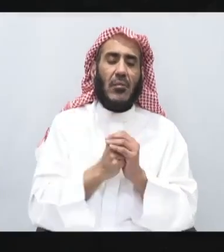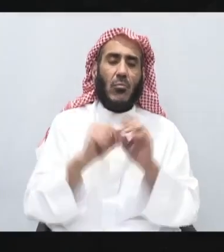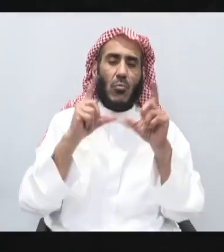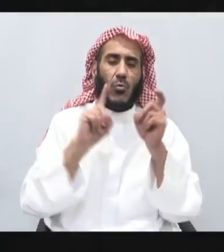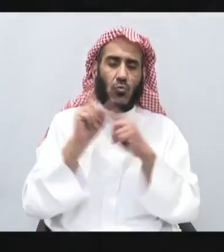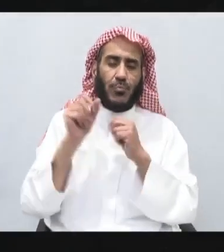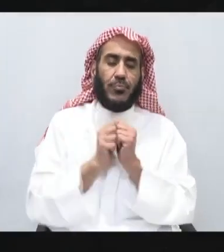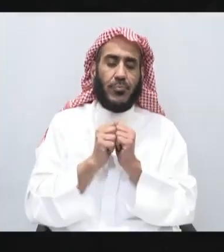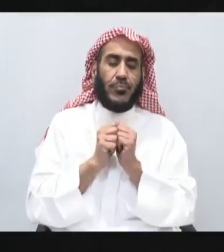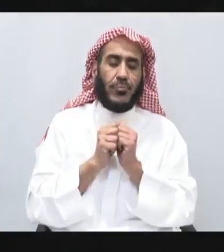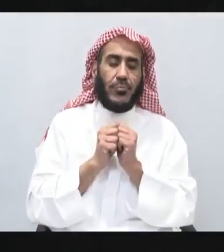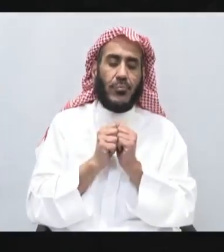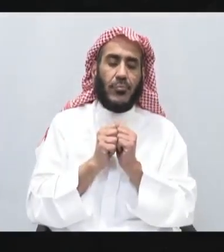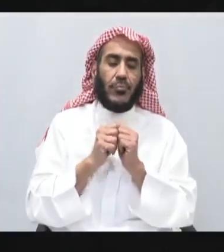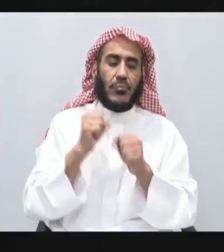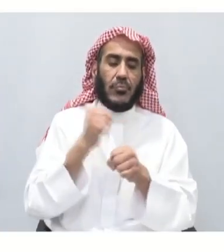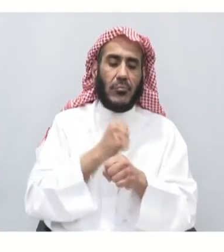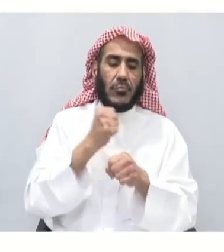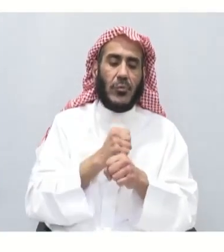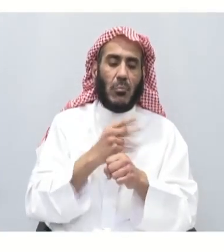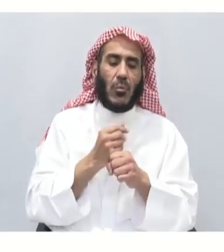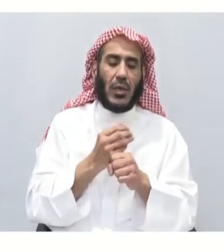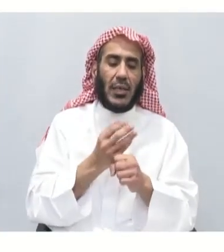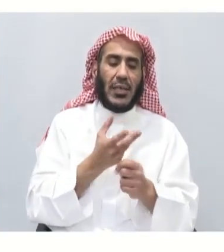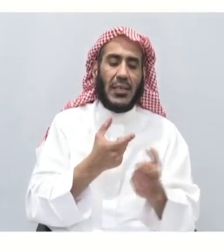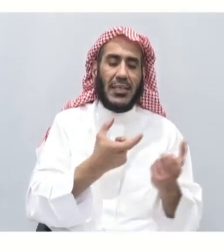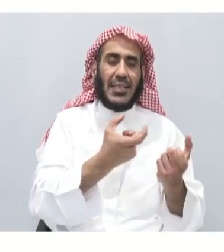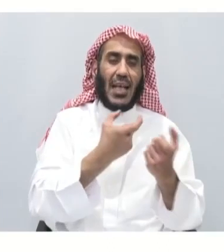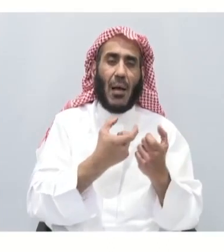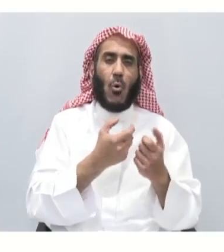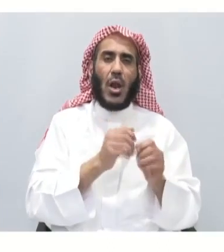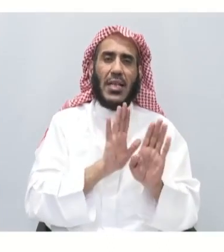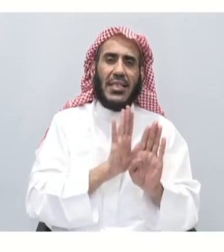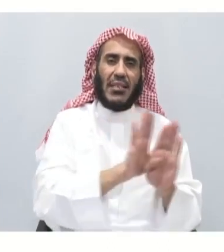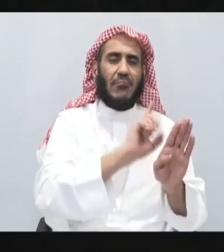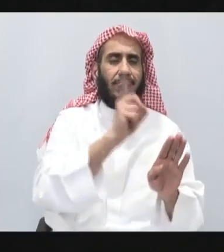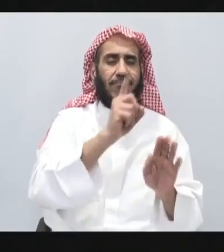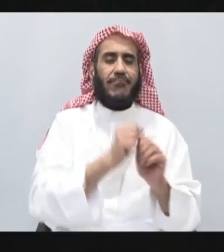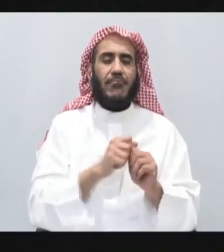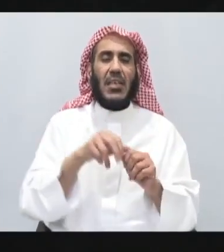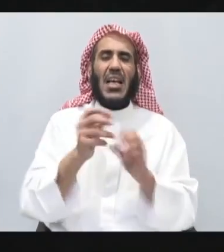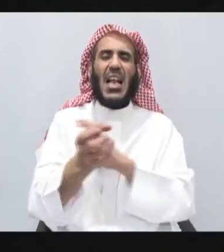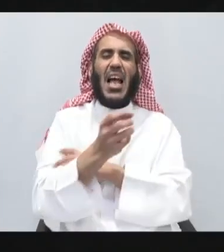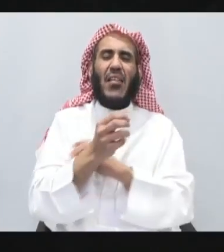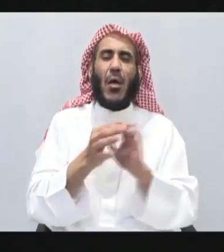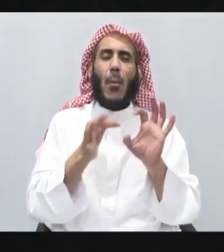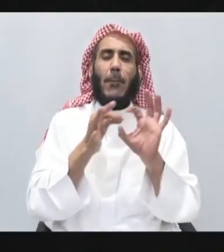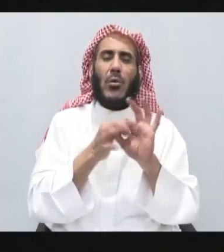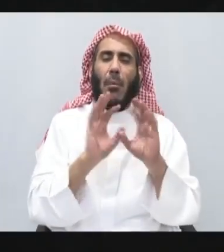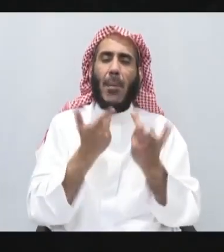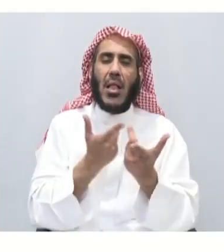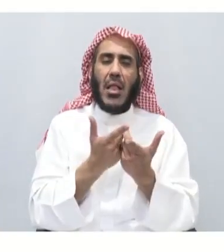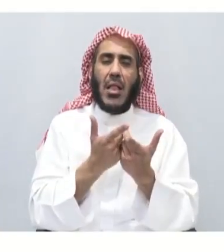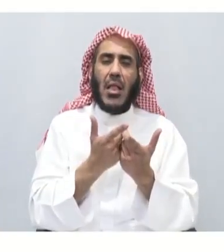بذلك هي تقوم بعمليه السحب وليس دفع ذكرنا قبل قليل ان العضلات مرتبطه